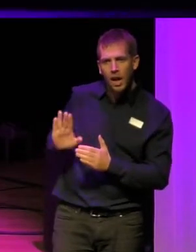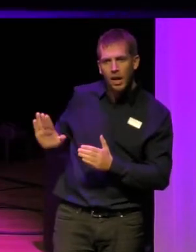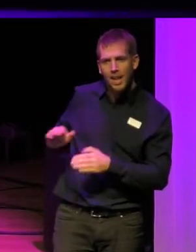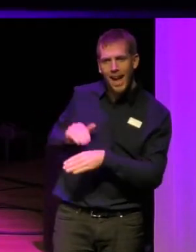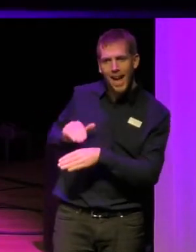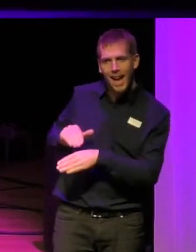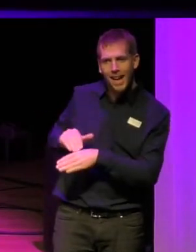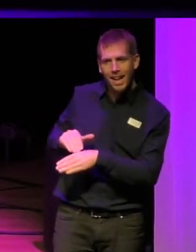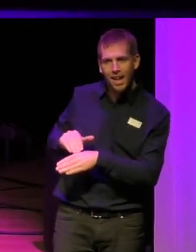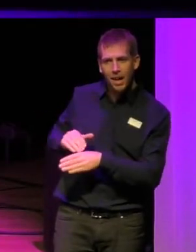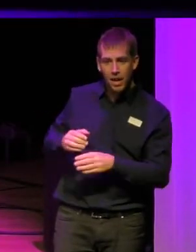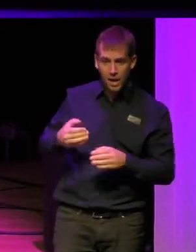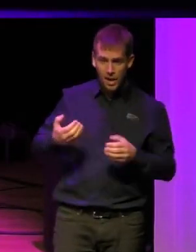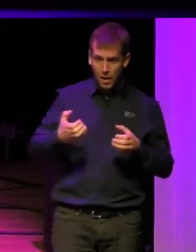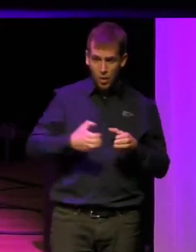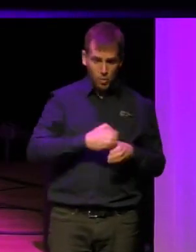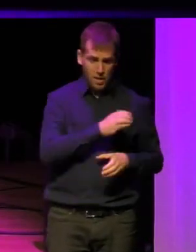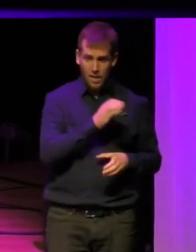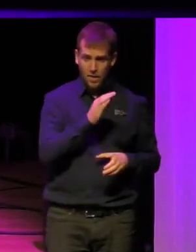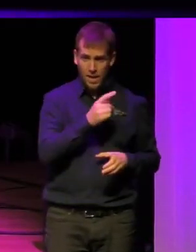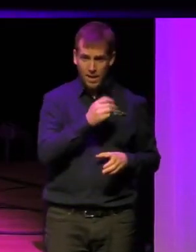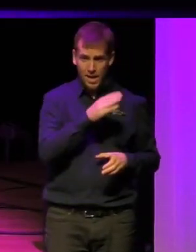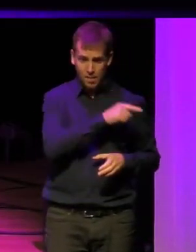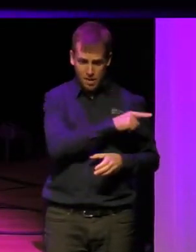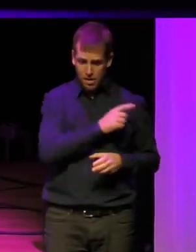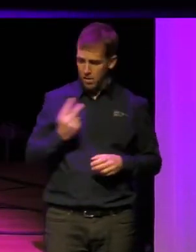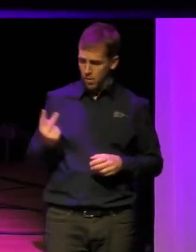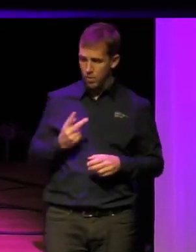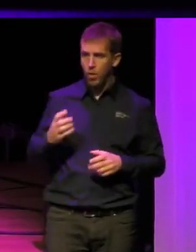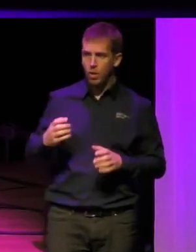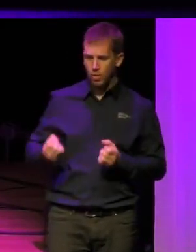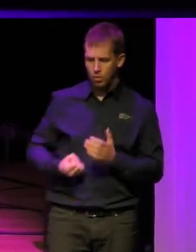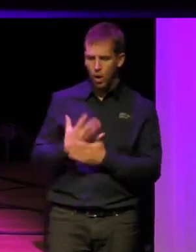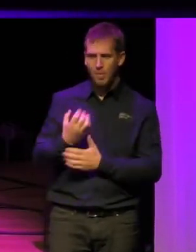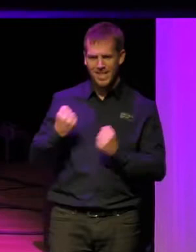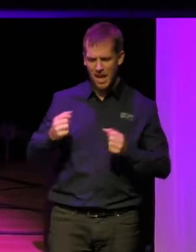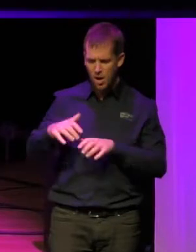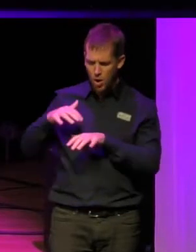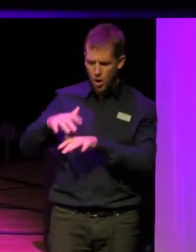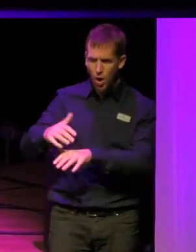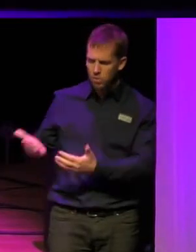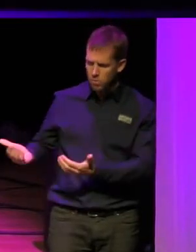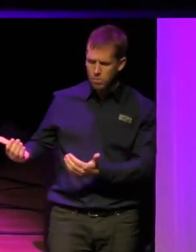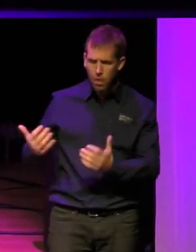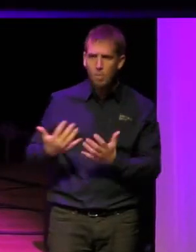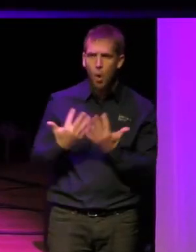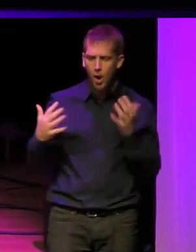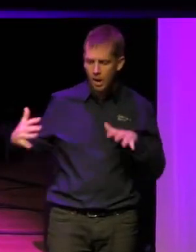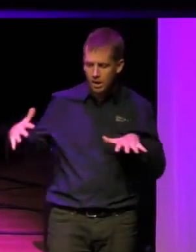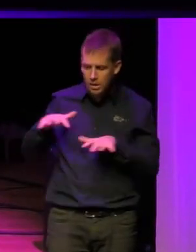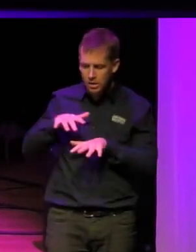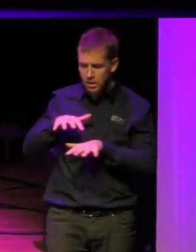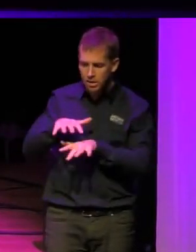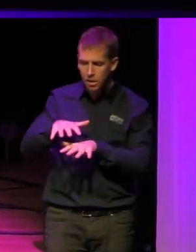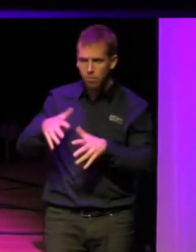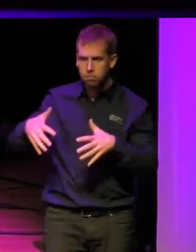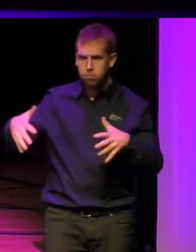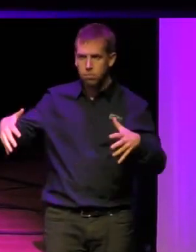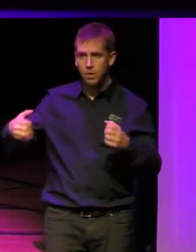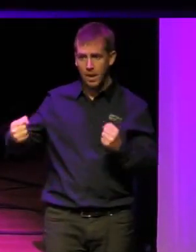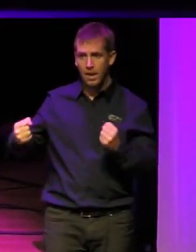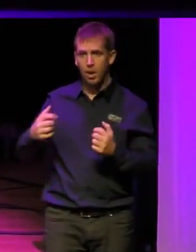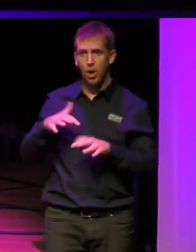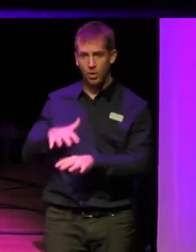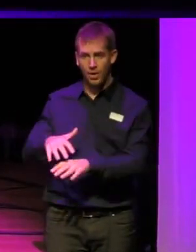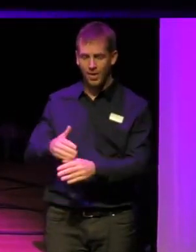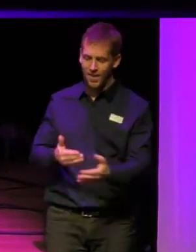byggt en rörelse som på väldigt kort tid gjort stor skillnad och samlat många som på kort tid vuxit sig